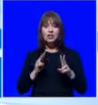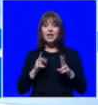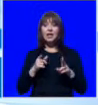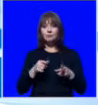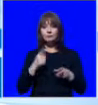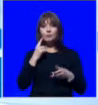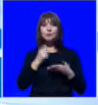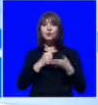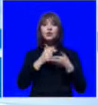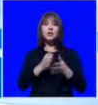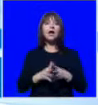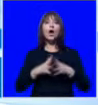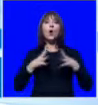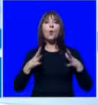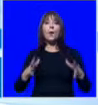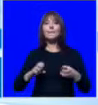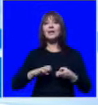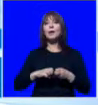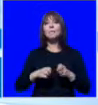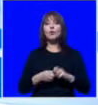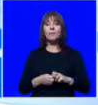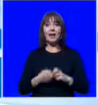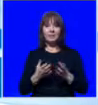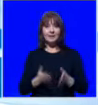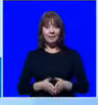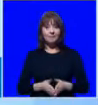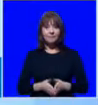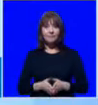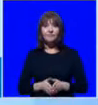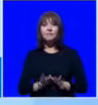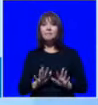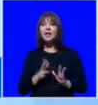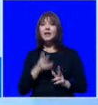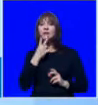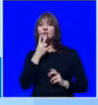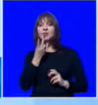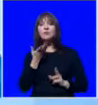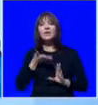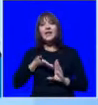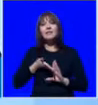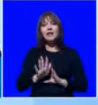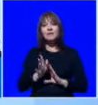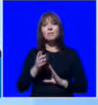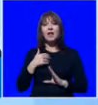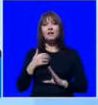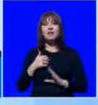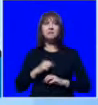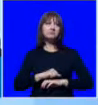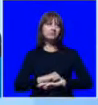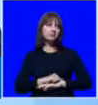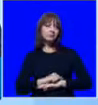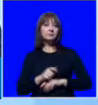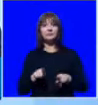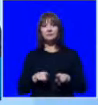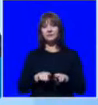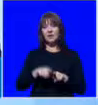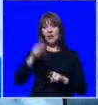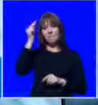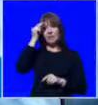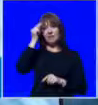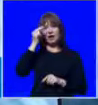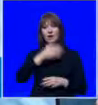бюджет? Дефицит от 3% и понижаване на инфлацията. Нека да видим откъде тръгнахме. Ние се държим все едно България, до